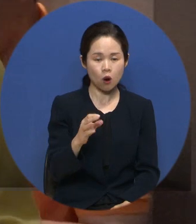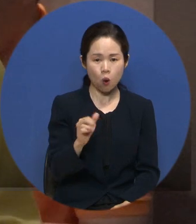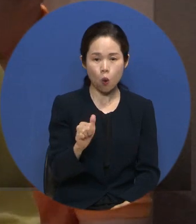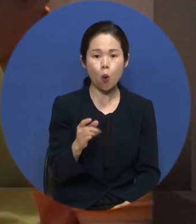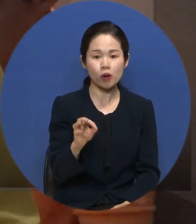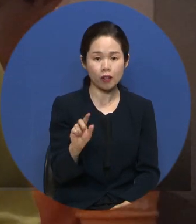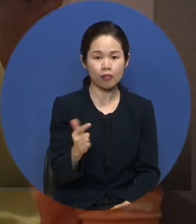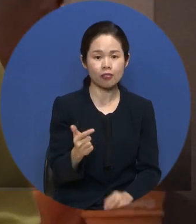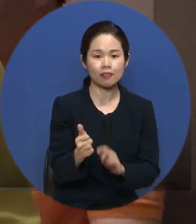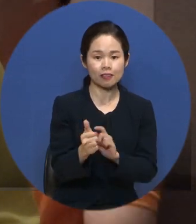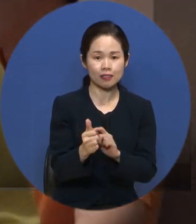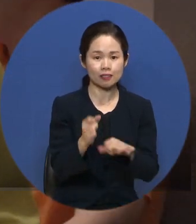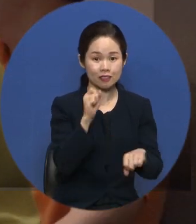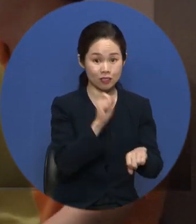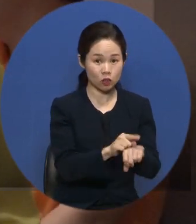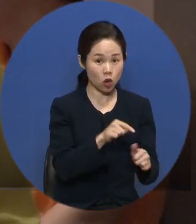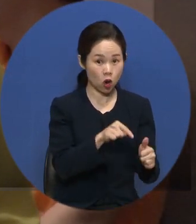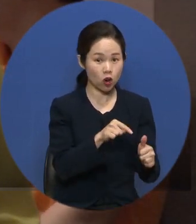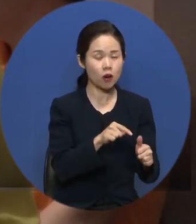밝고요.